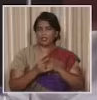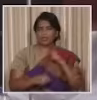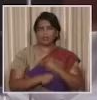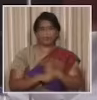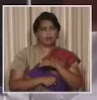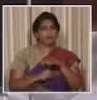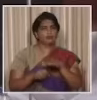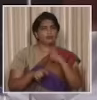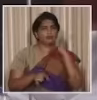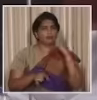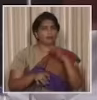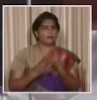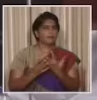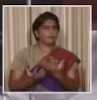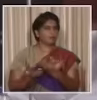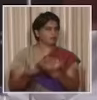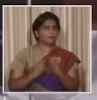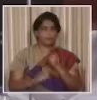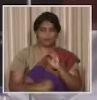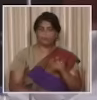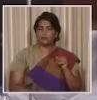දේපල එතුමේ පවරගෙන තියෙනවා.